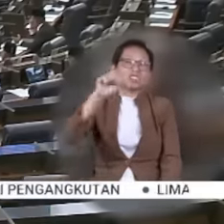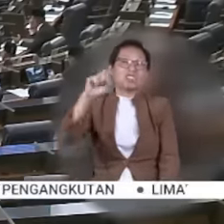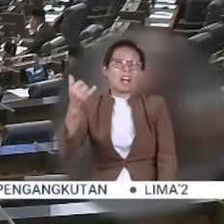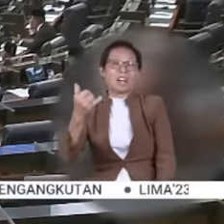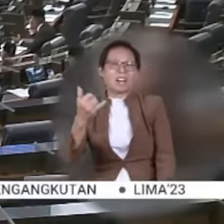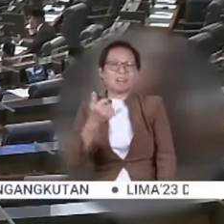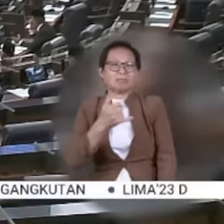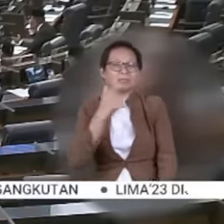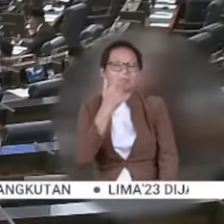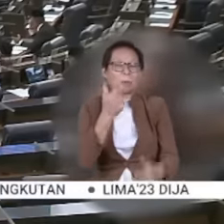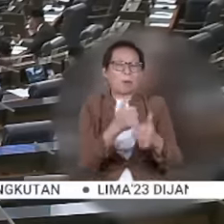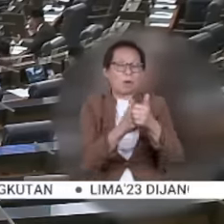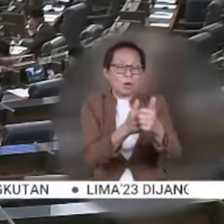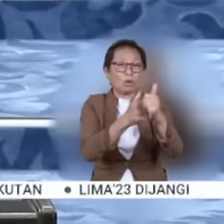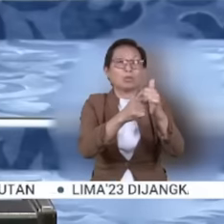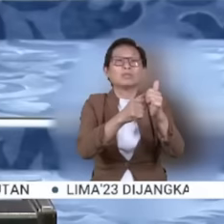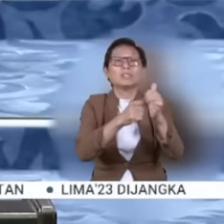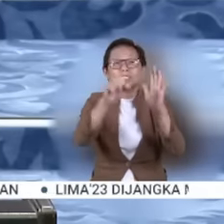Syariah terbatal